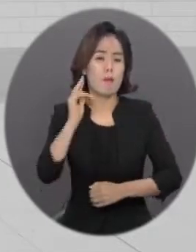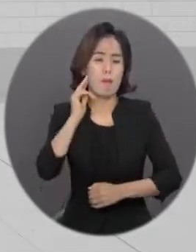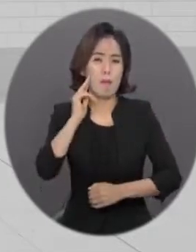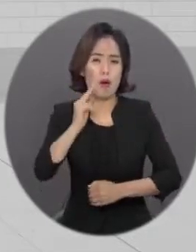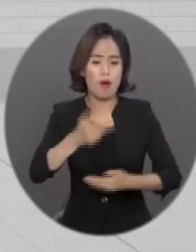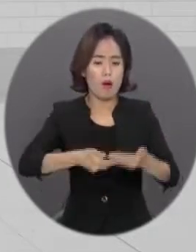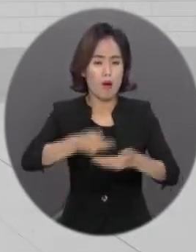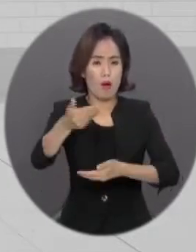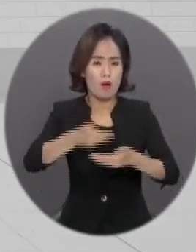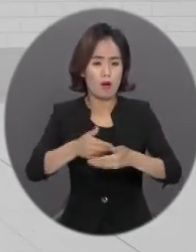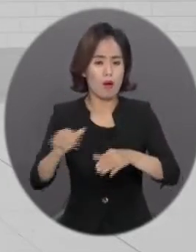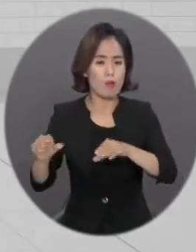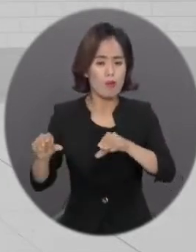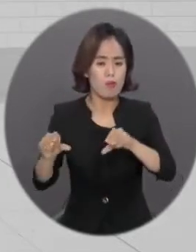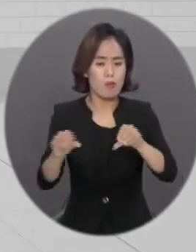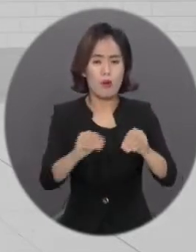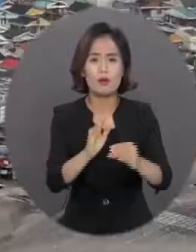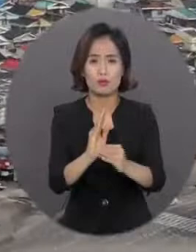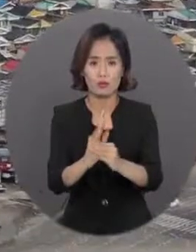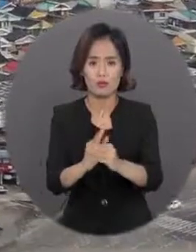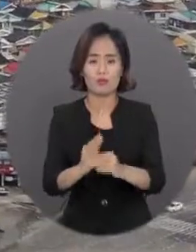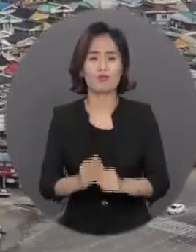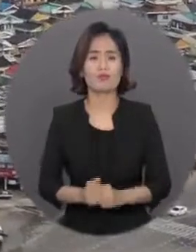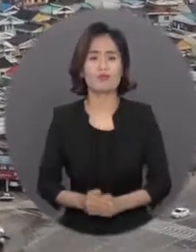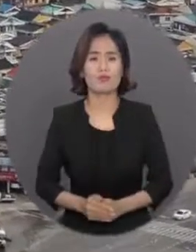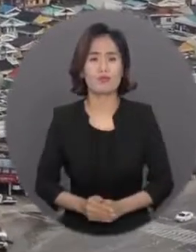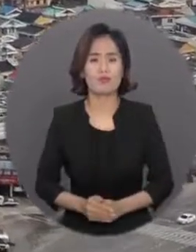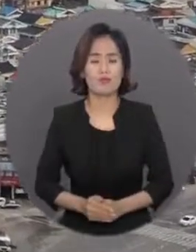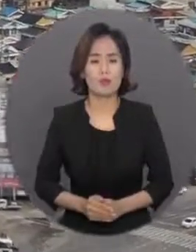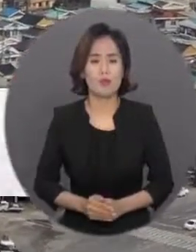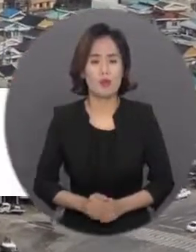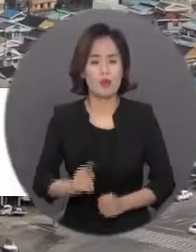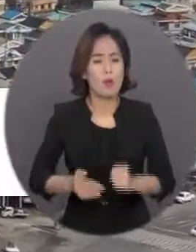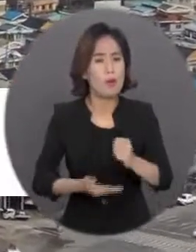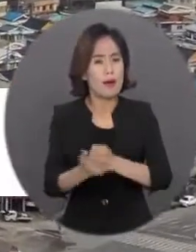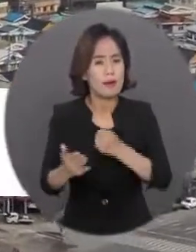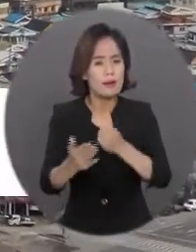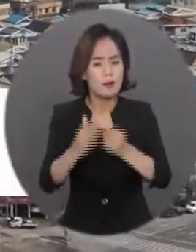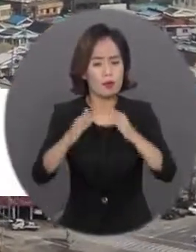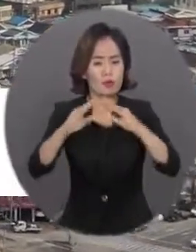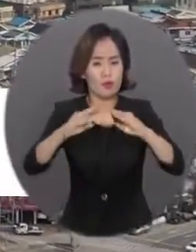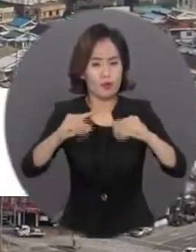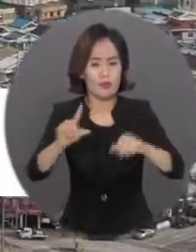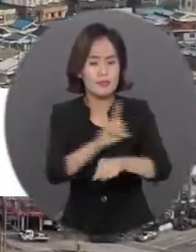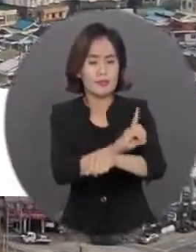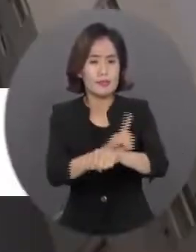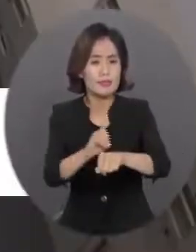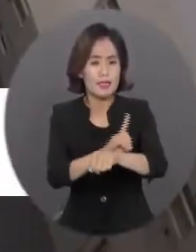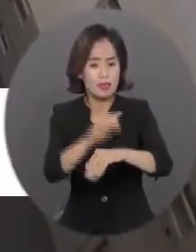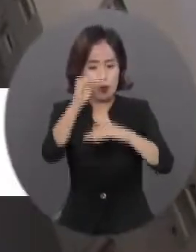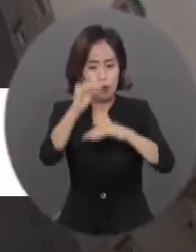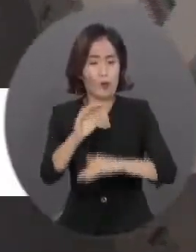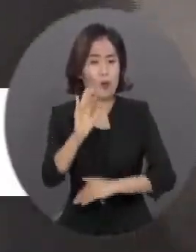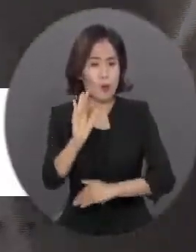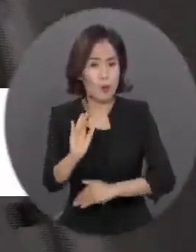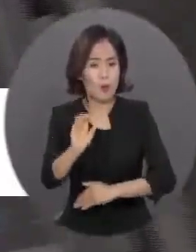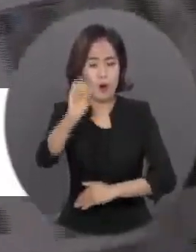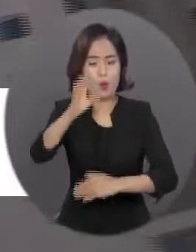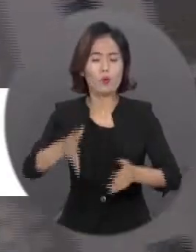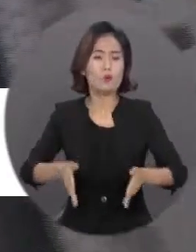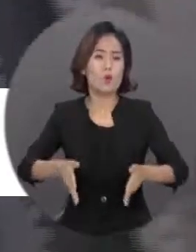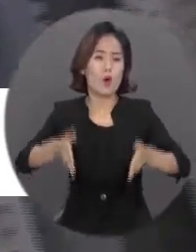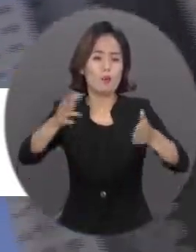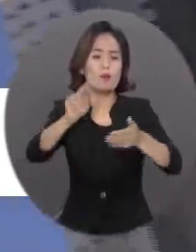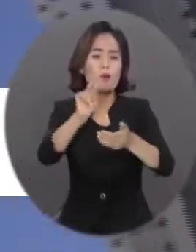극심한 거래 절벽이 계속되고 있습니다. 이 같은 여파로 한 부동산 빅데이터 업체에 따르면 광주의